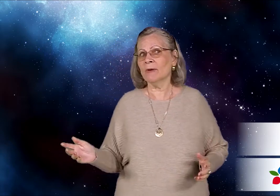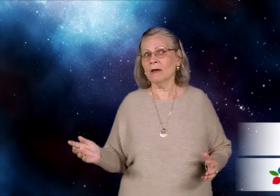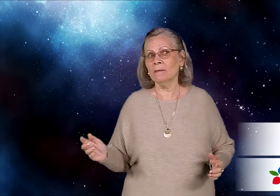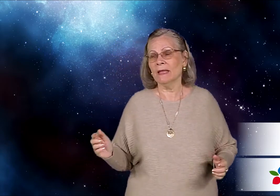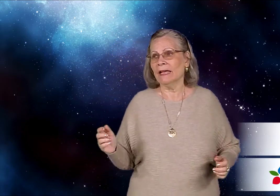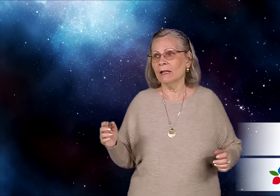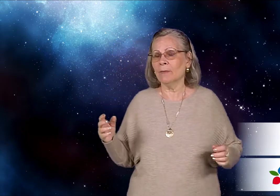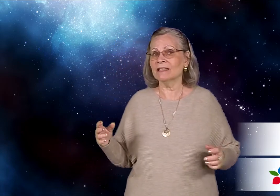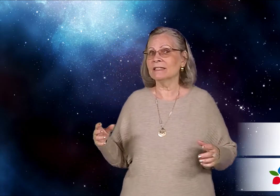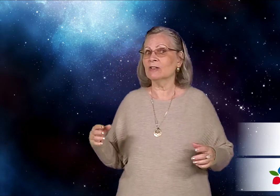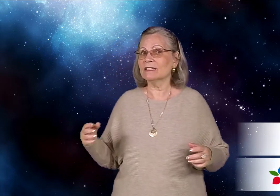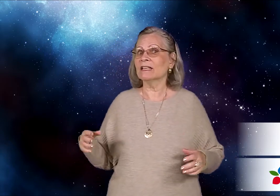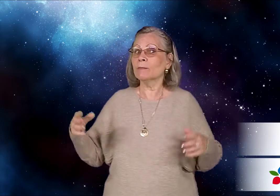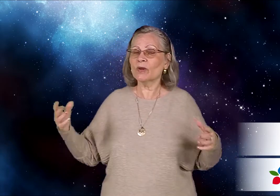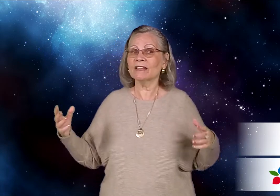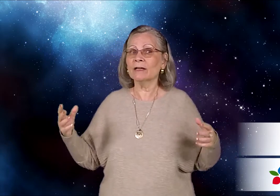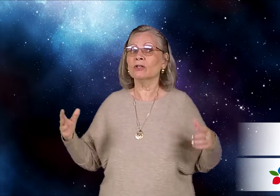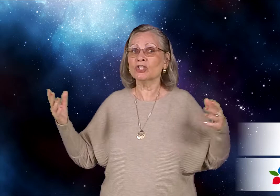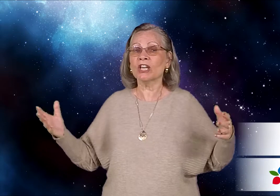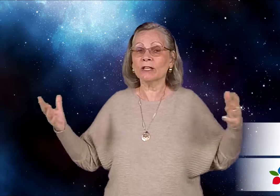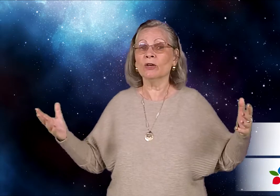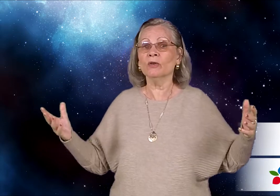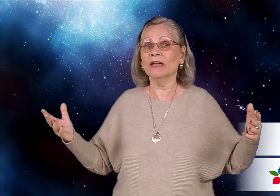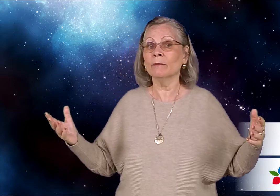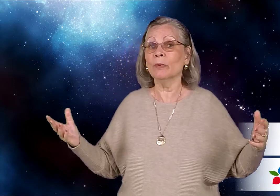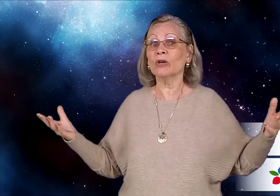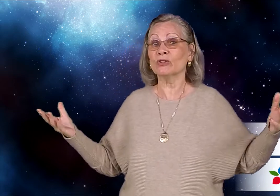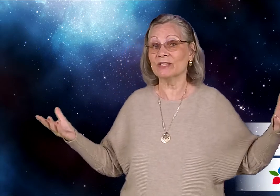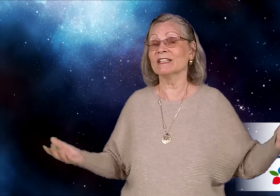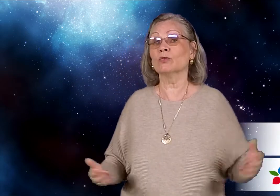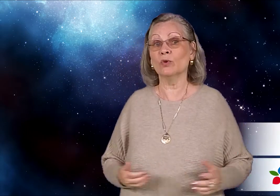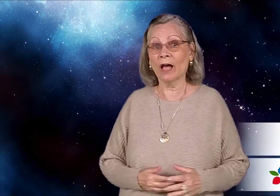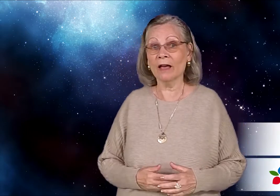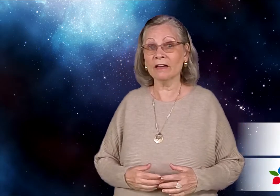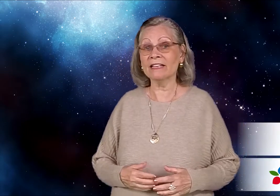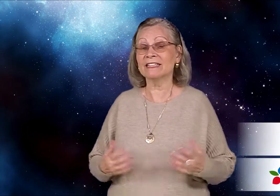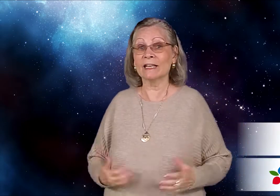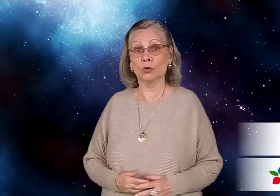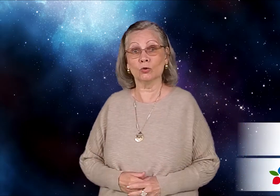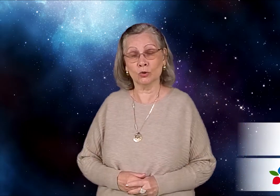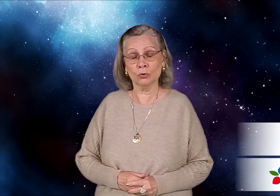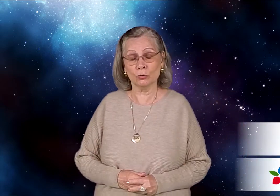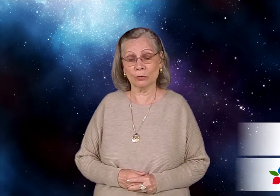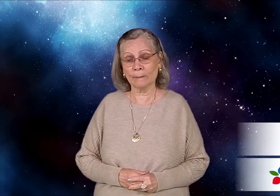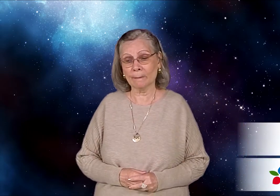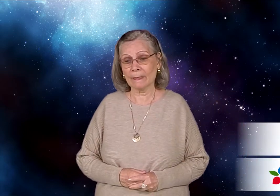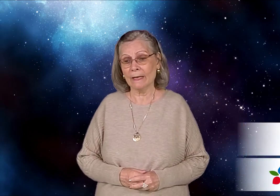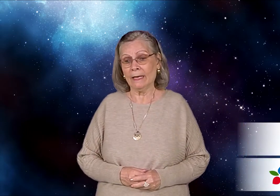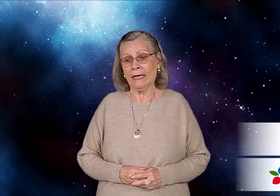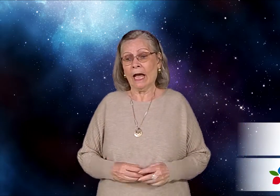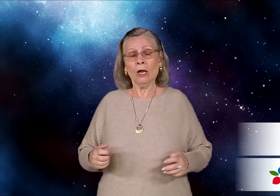différemment. Elle pensait que c'était important que chacun porte ses couleurs et sa culture.